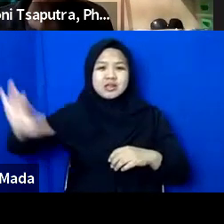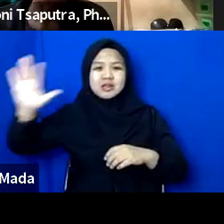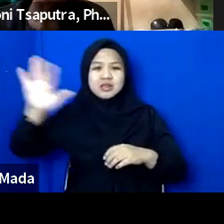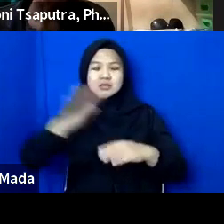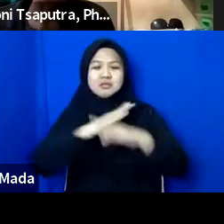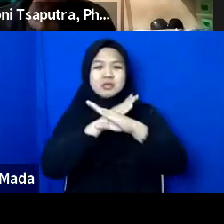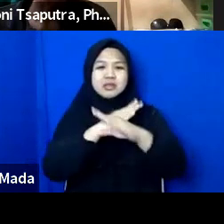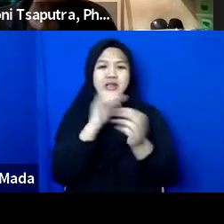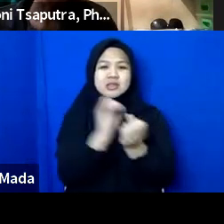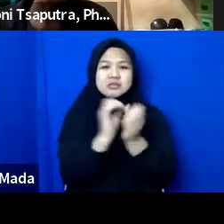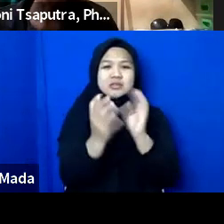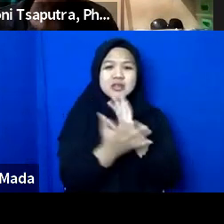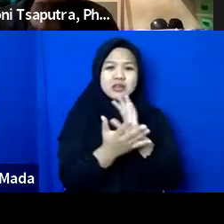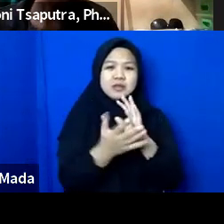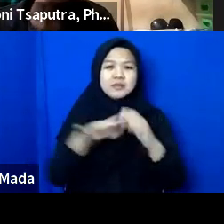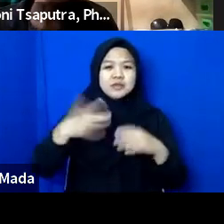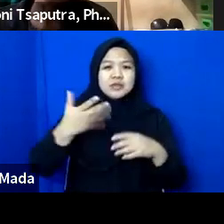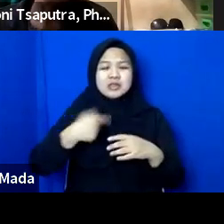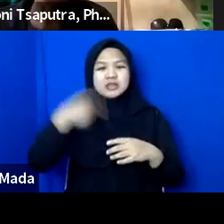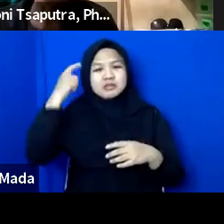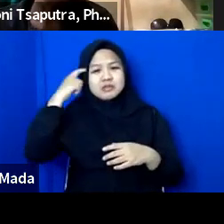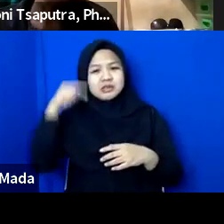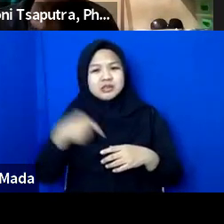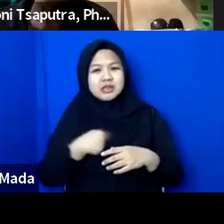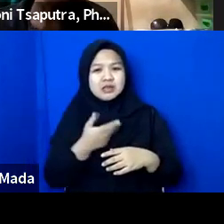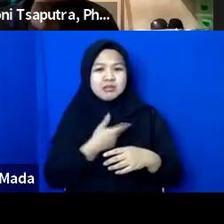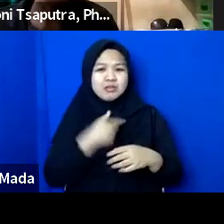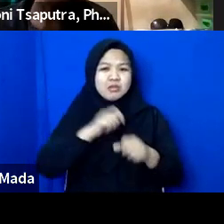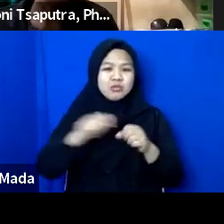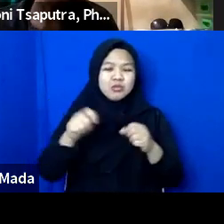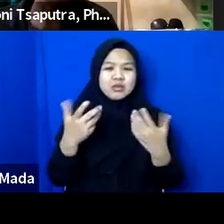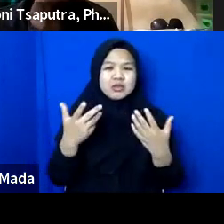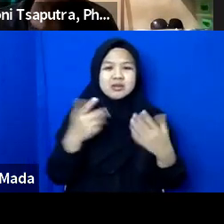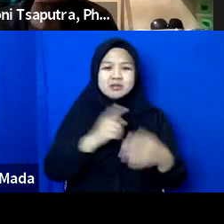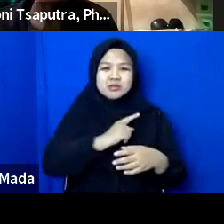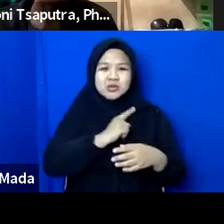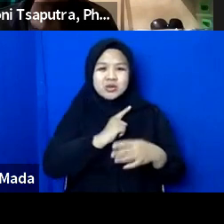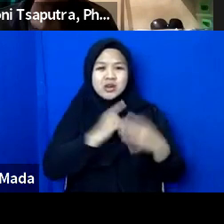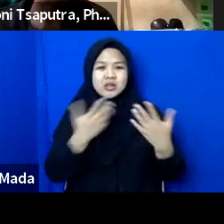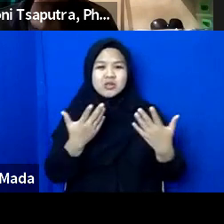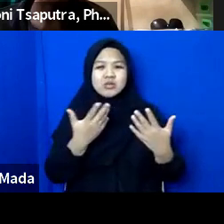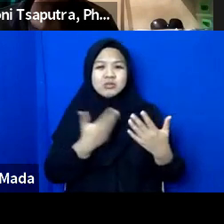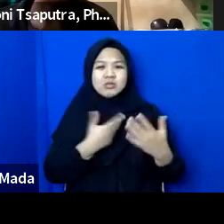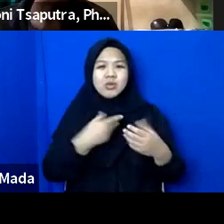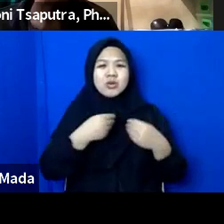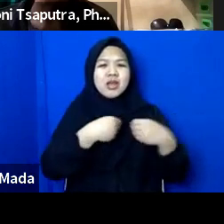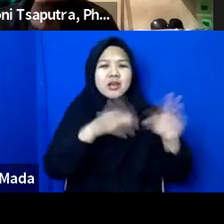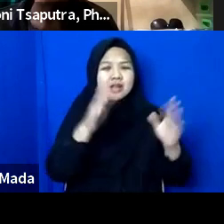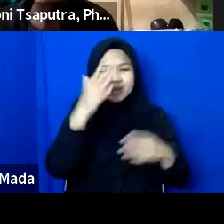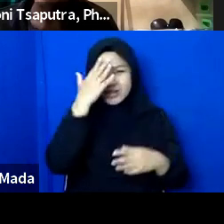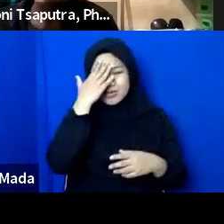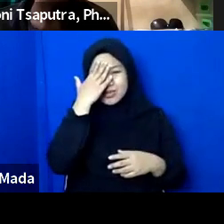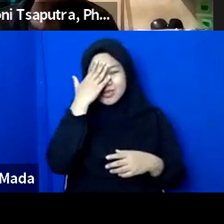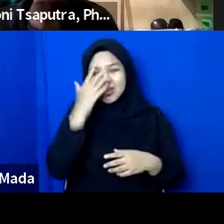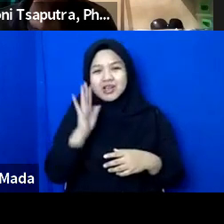mitigasi bencana kita jadi kadang percaya mikir ini Saya tuh mau bikin setelah tell sifatnya personal atau mau dagang gitu ya Allah ya